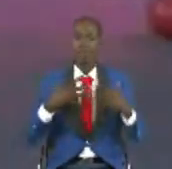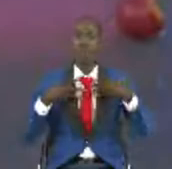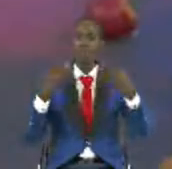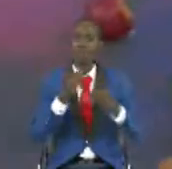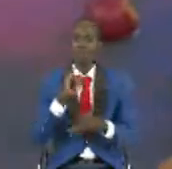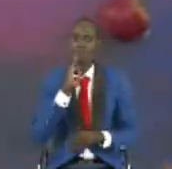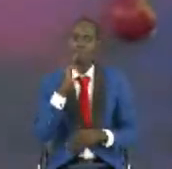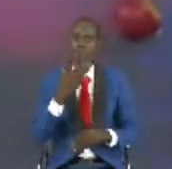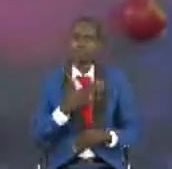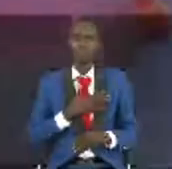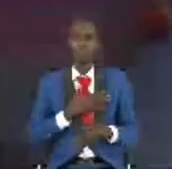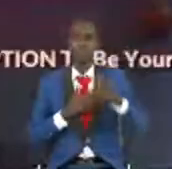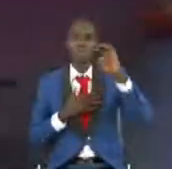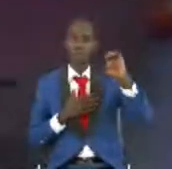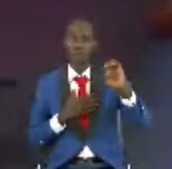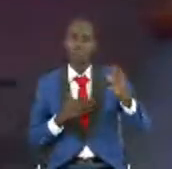moi.